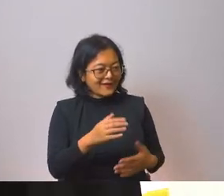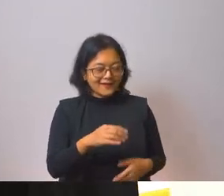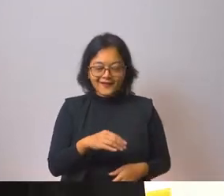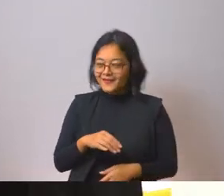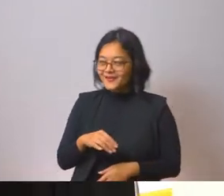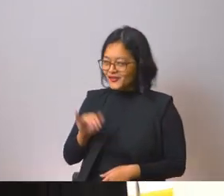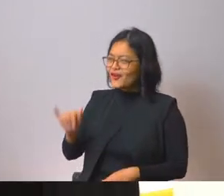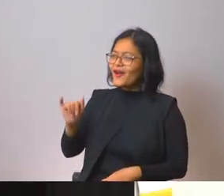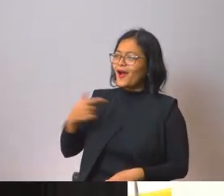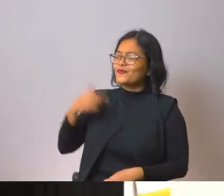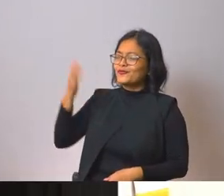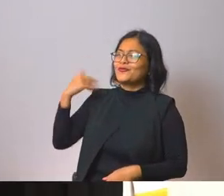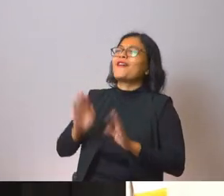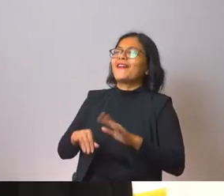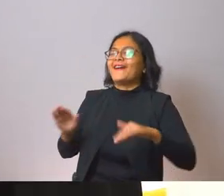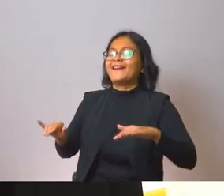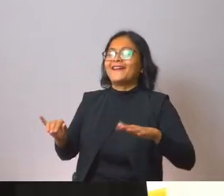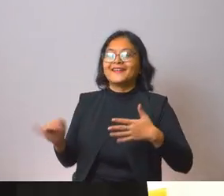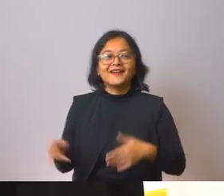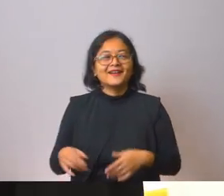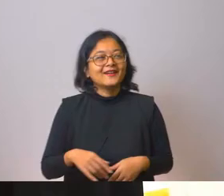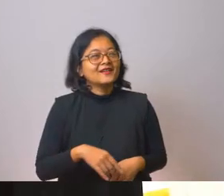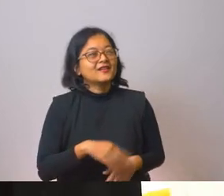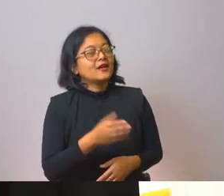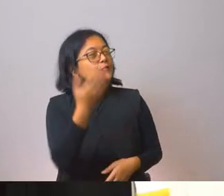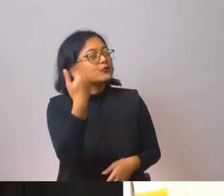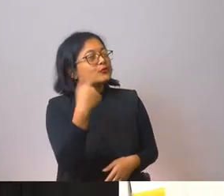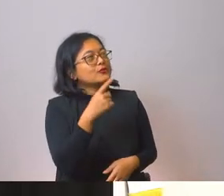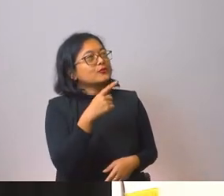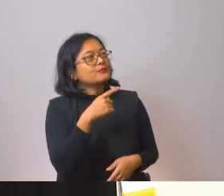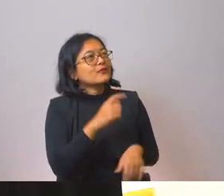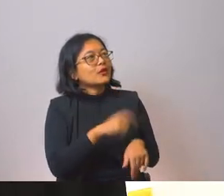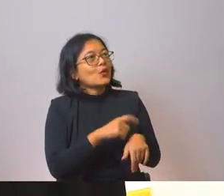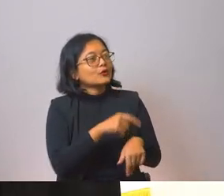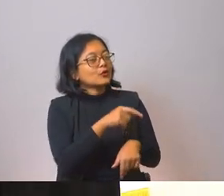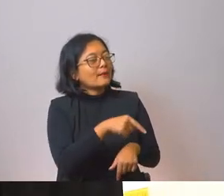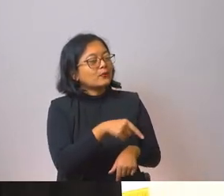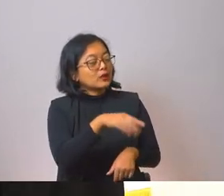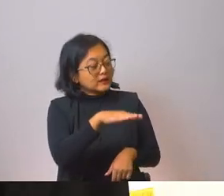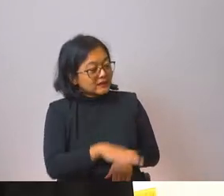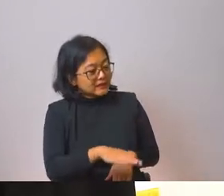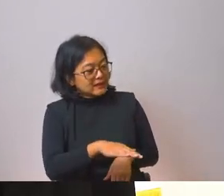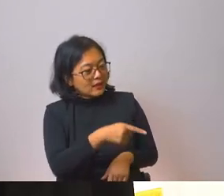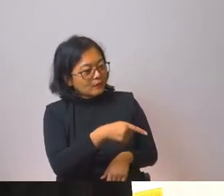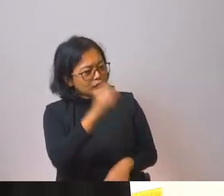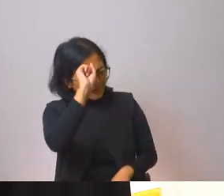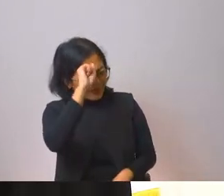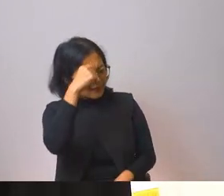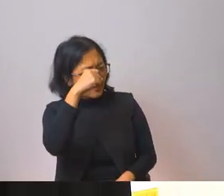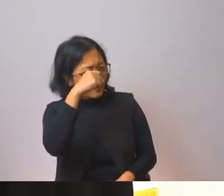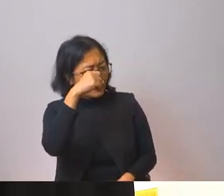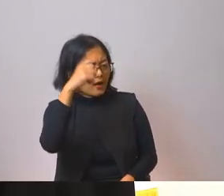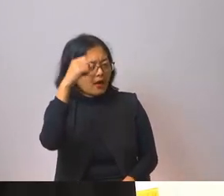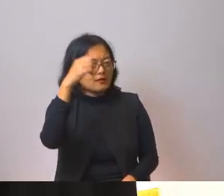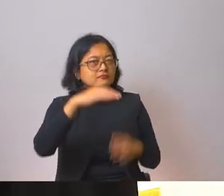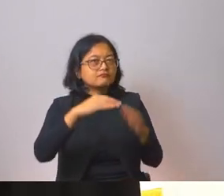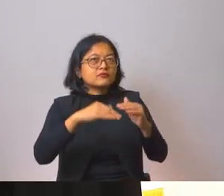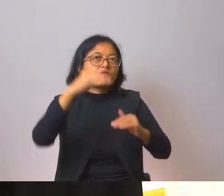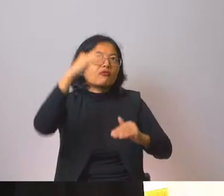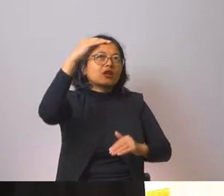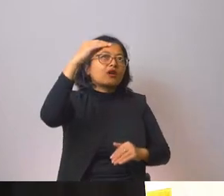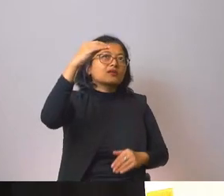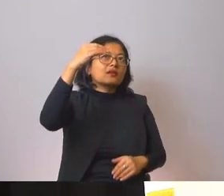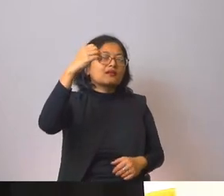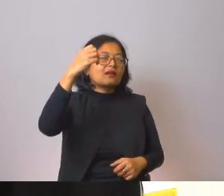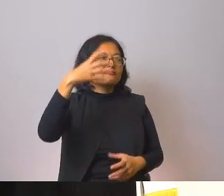anak-anak, ingatan Kak Kesia terhadap orang dewasa yang jengkelin itu apa sih sebenarnya? Wah banyak lagi